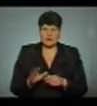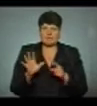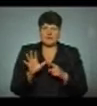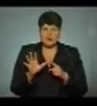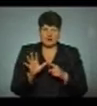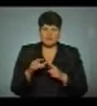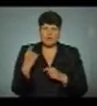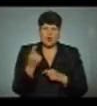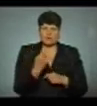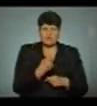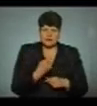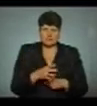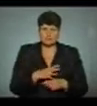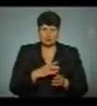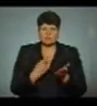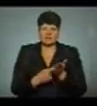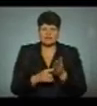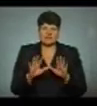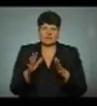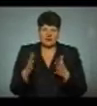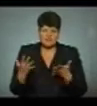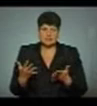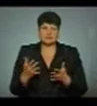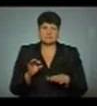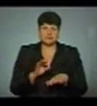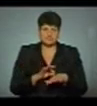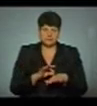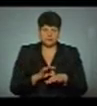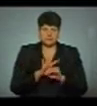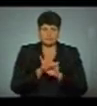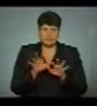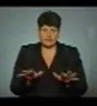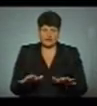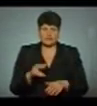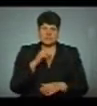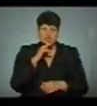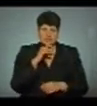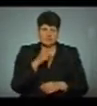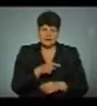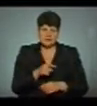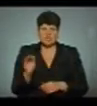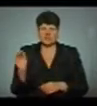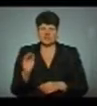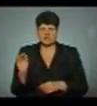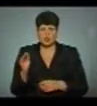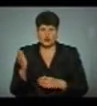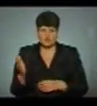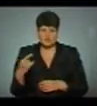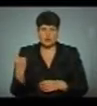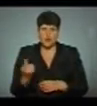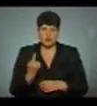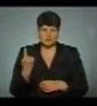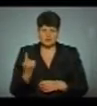В областях, де були підтверджені випадки коронавірусної хвороби, а саме в Чернівецькій та Житомирській